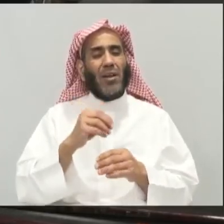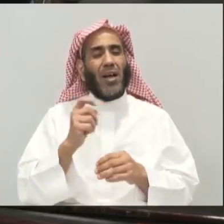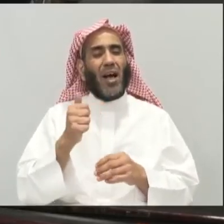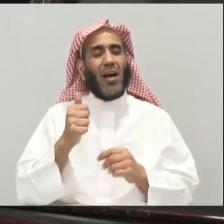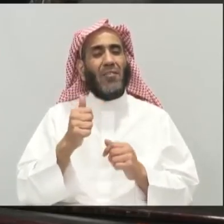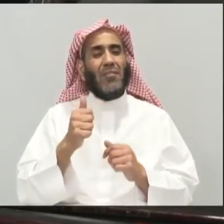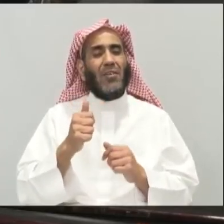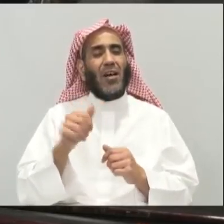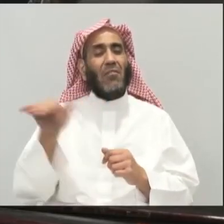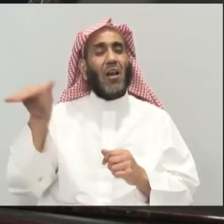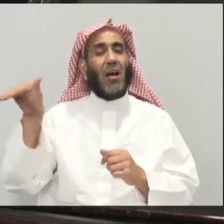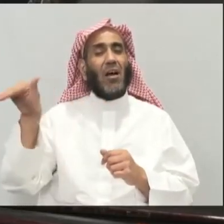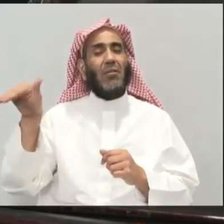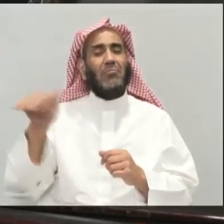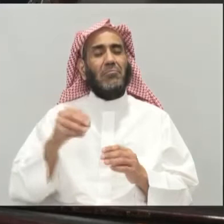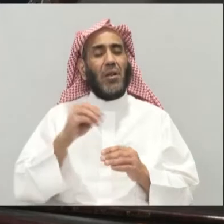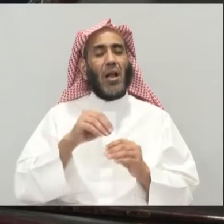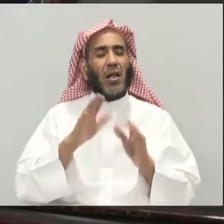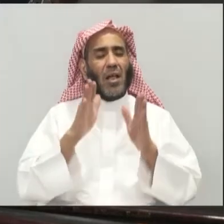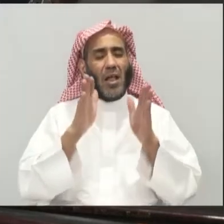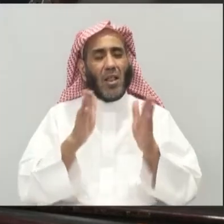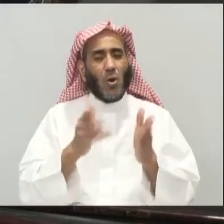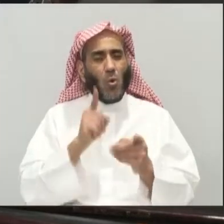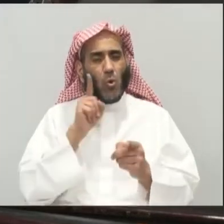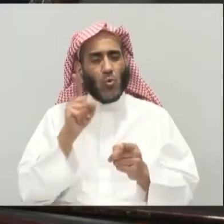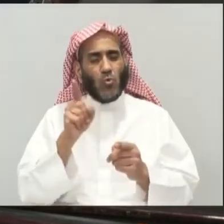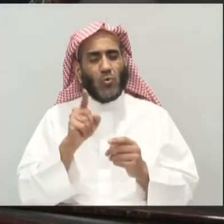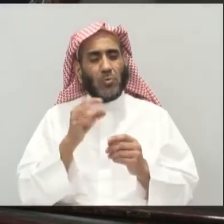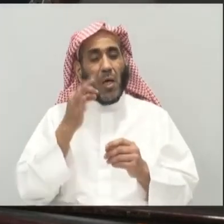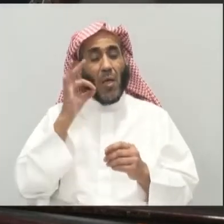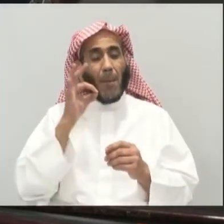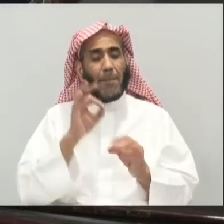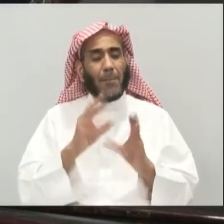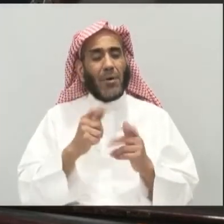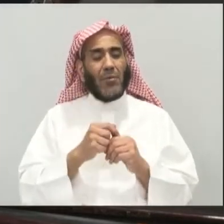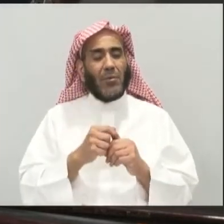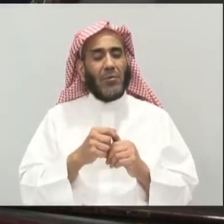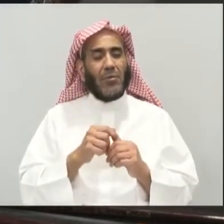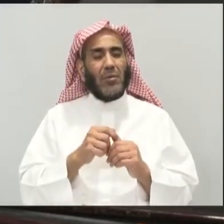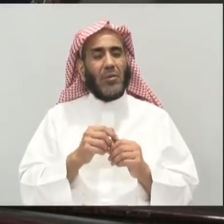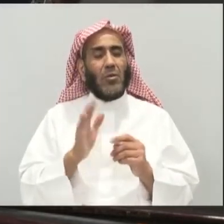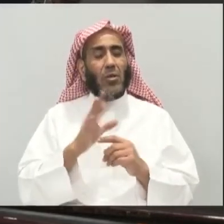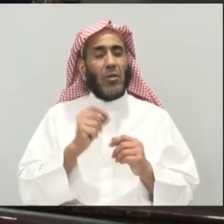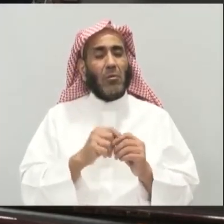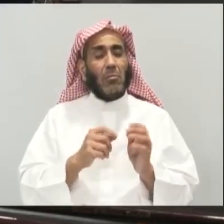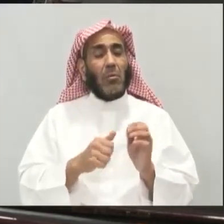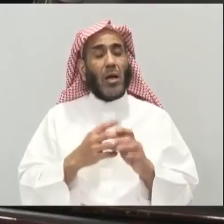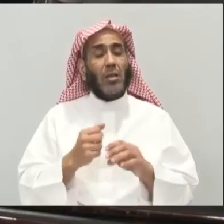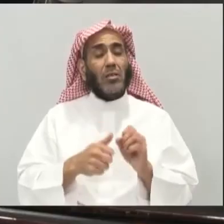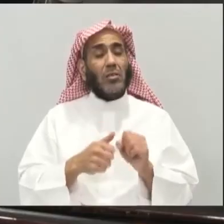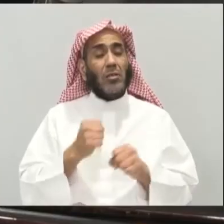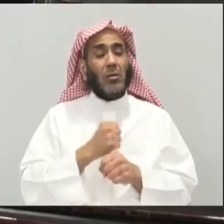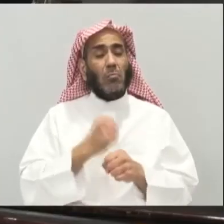حرف الخاء على هذه القطعه مشاهد هنا كيف ممكن تعمل اللي هو تاثيرات بامكان استخدام